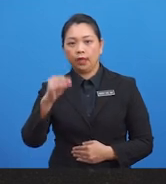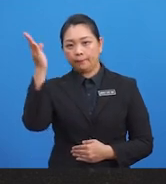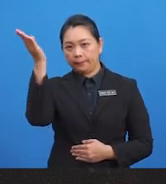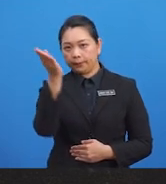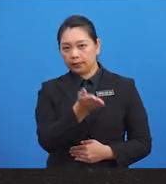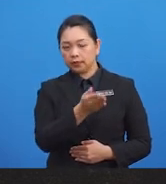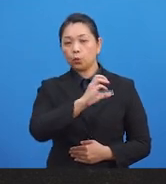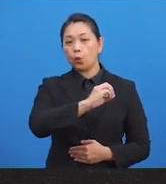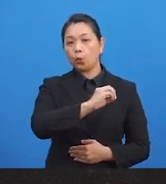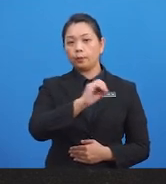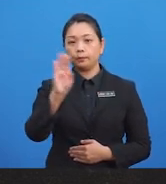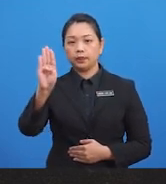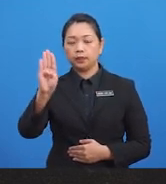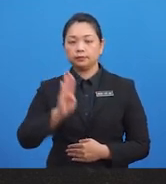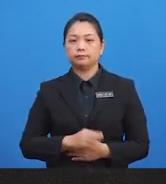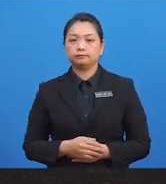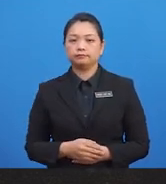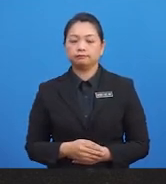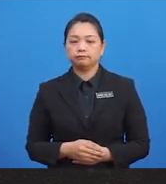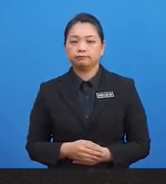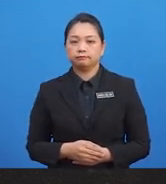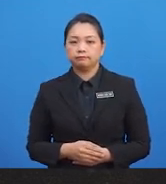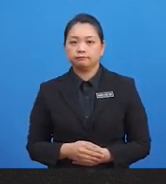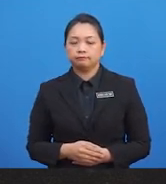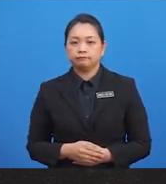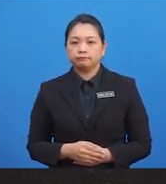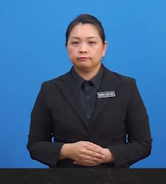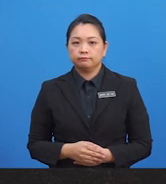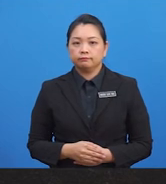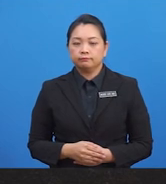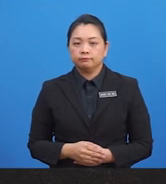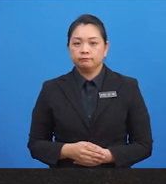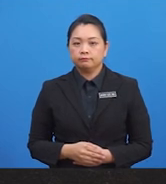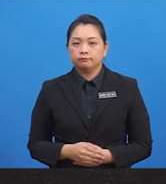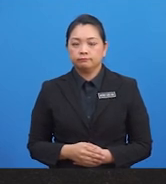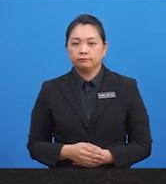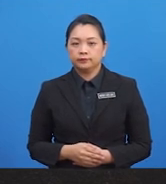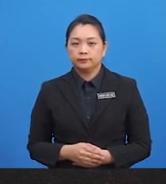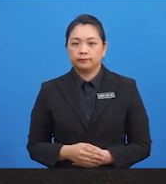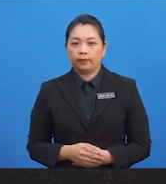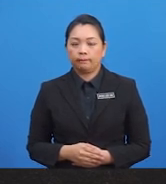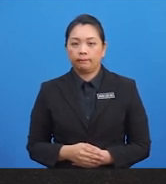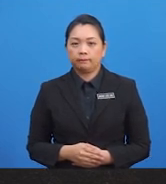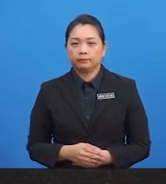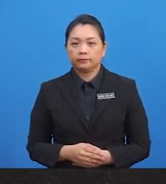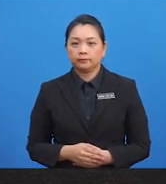Mari kita mula menjawab soalan ini dengan mencari nilai A dan B.